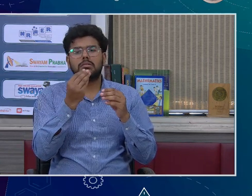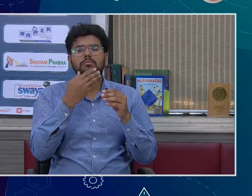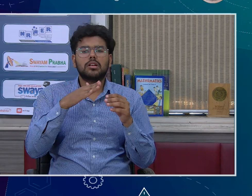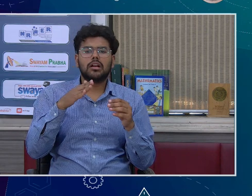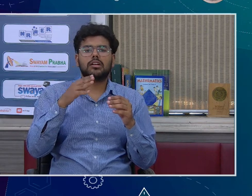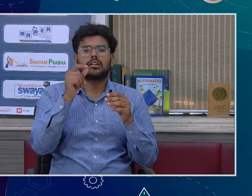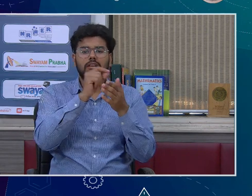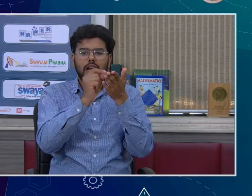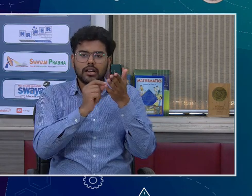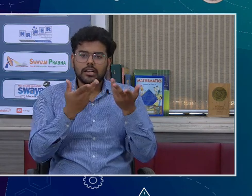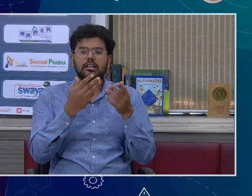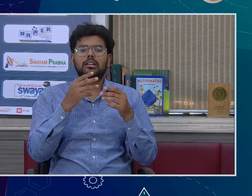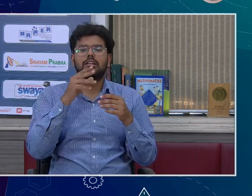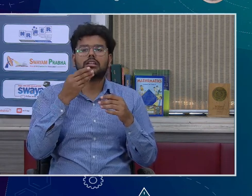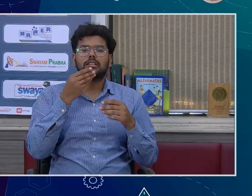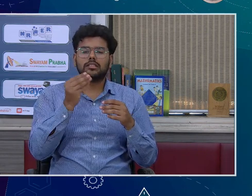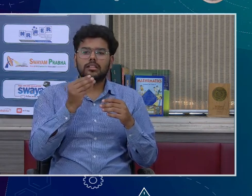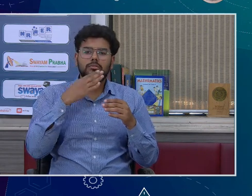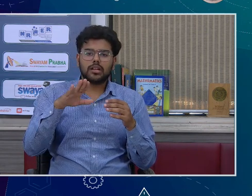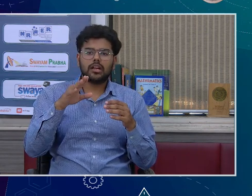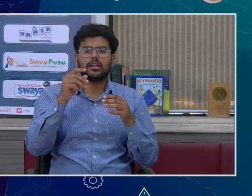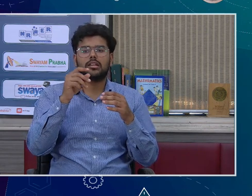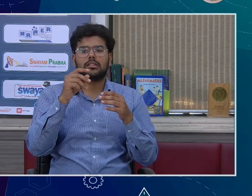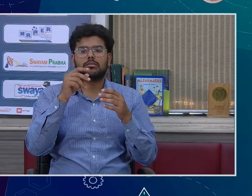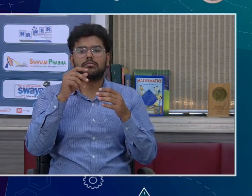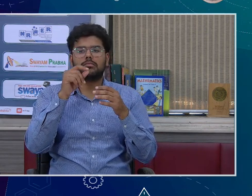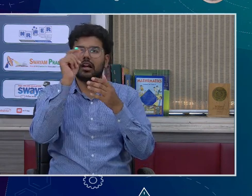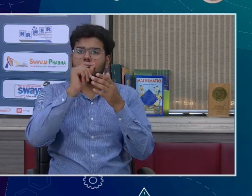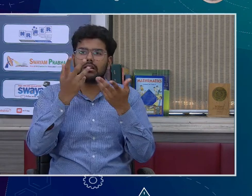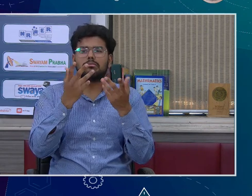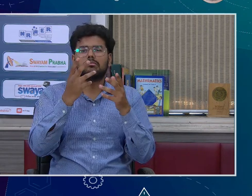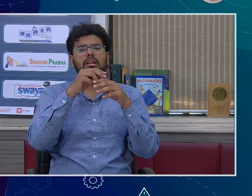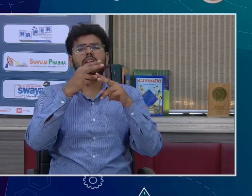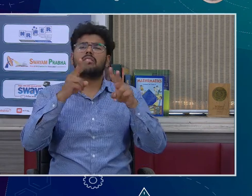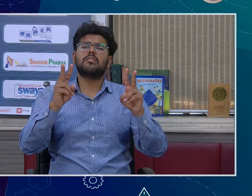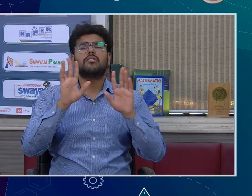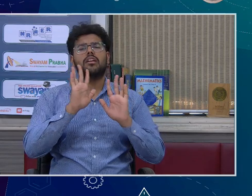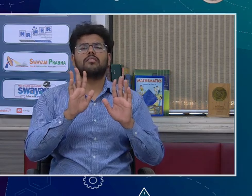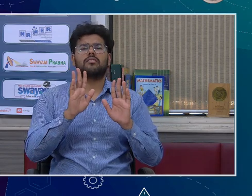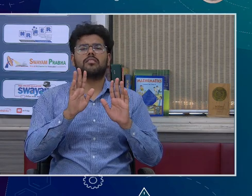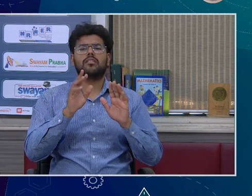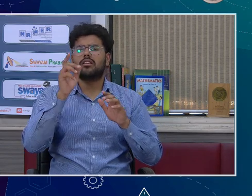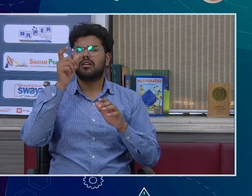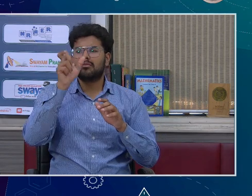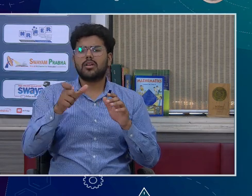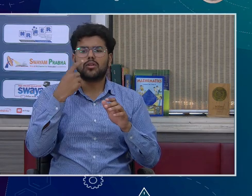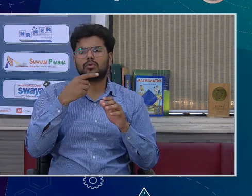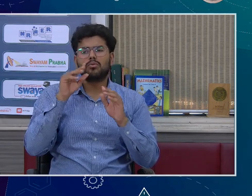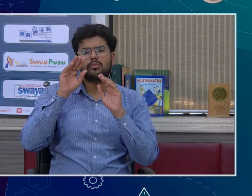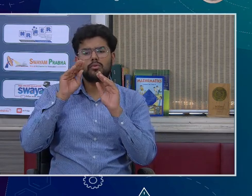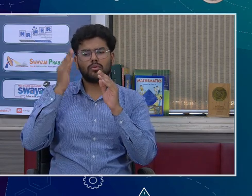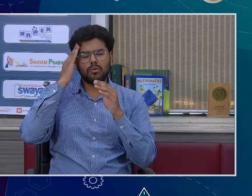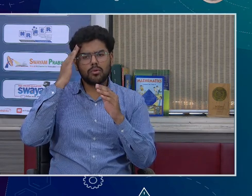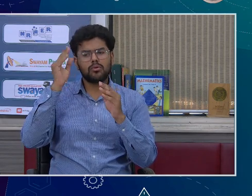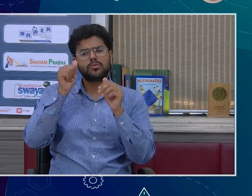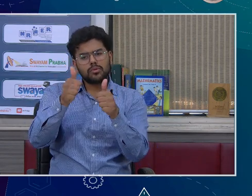may be good at writing, some may be good at reading. तो जिसको जो काम अच्छा करना आता है, the